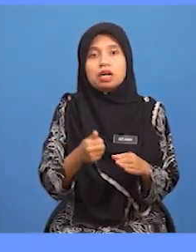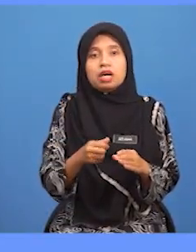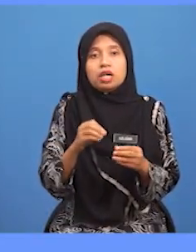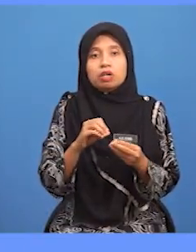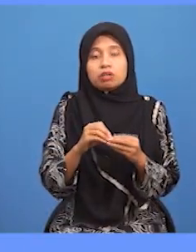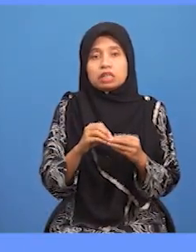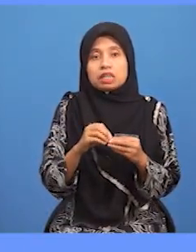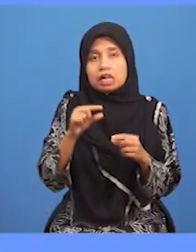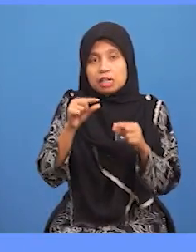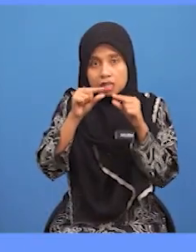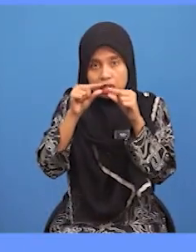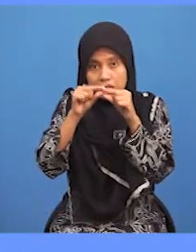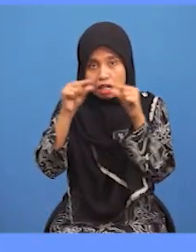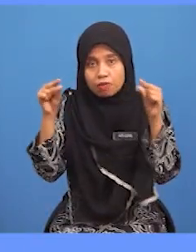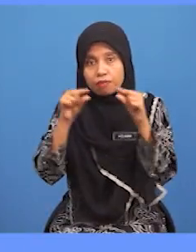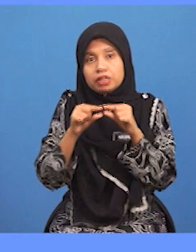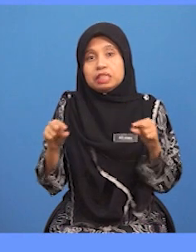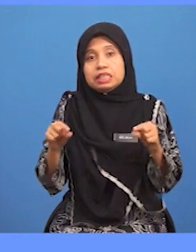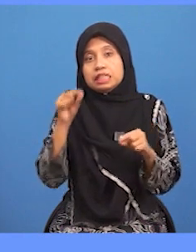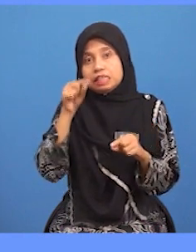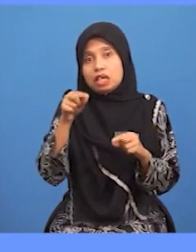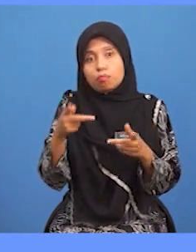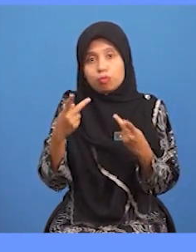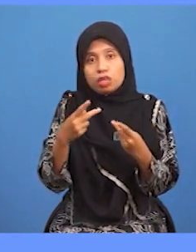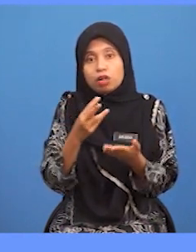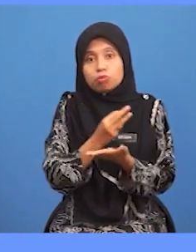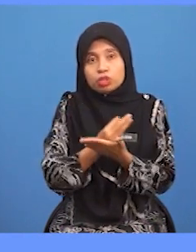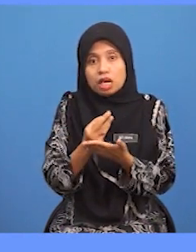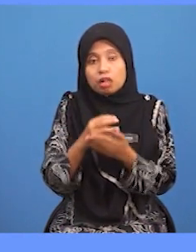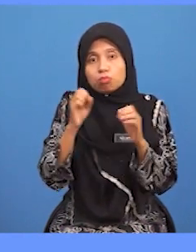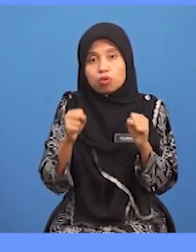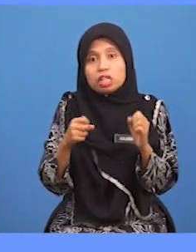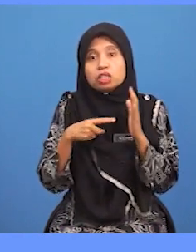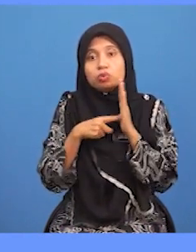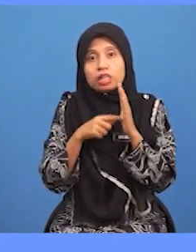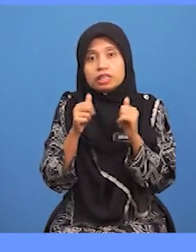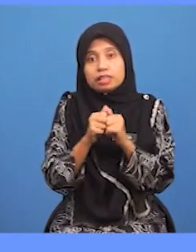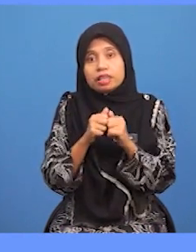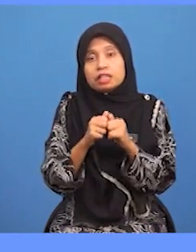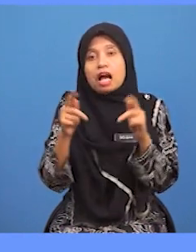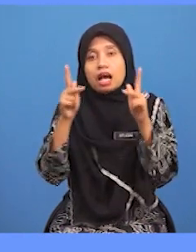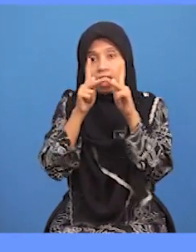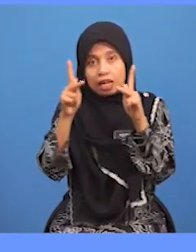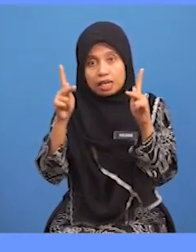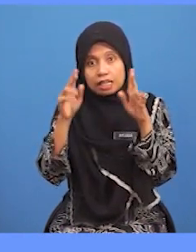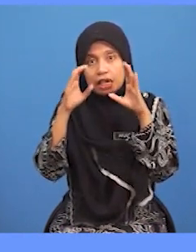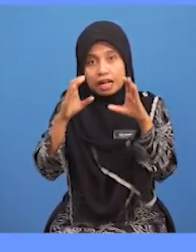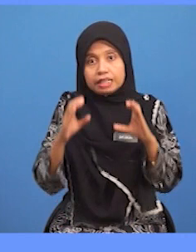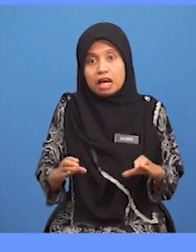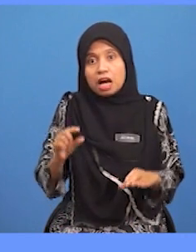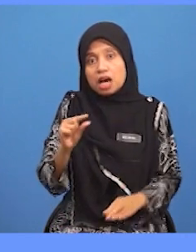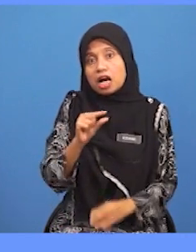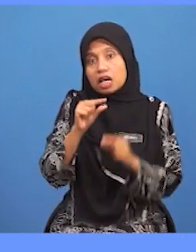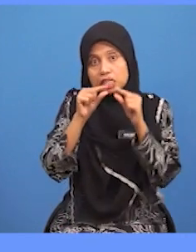graf titik pulang modal pula. Titik pulang modal boleh juga ditentukan dengan kaedah graf. Graf titik pulang